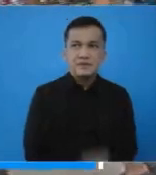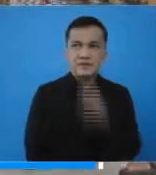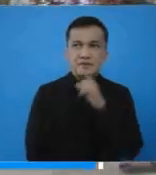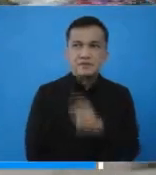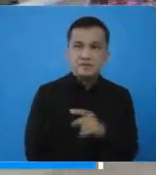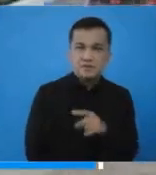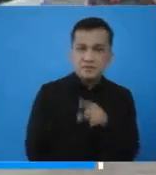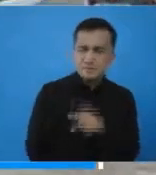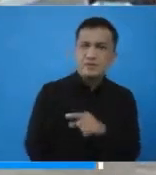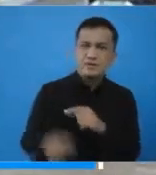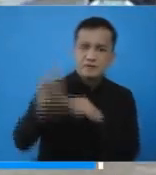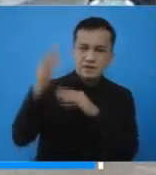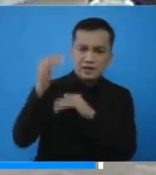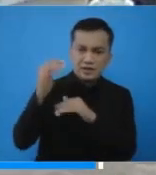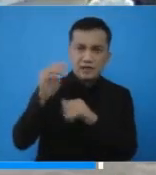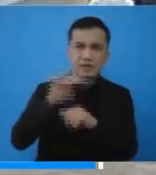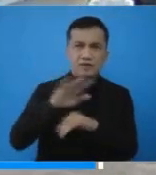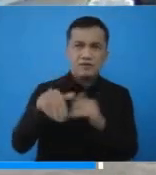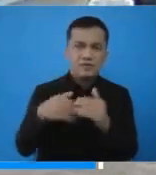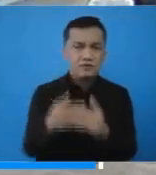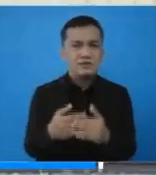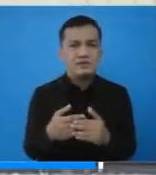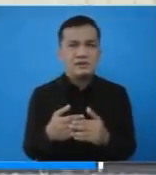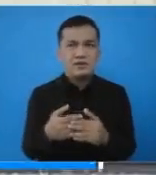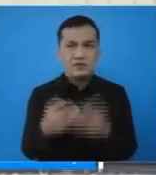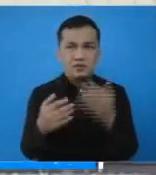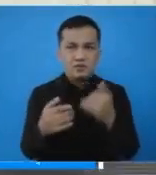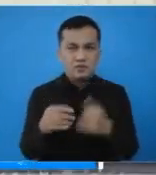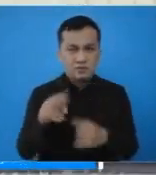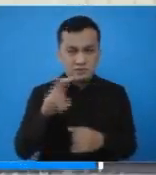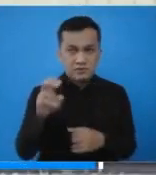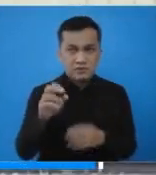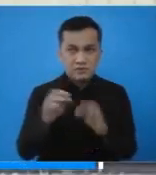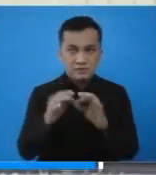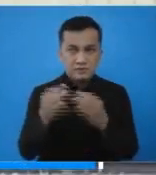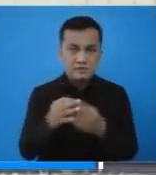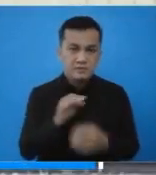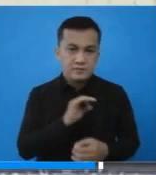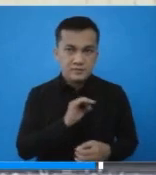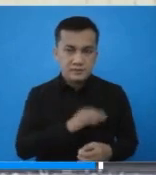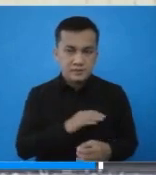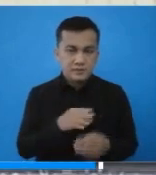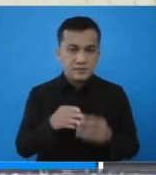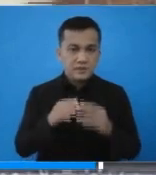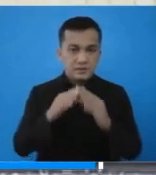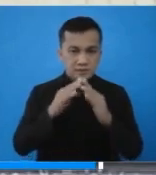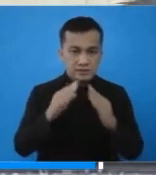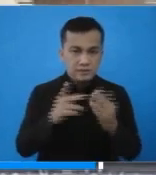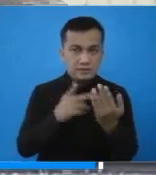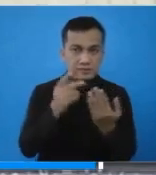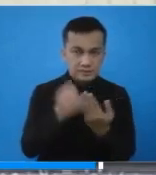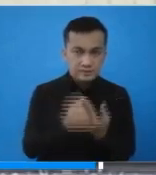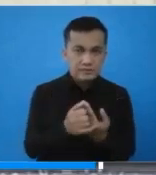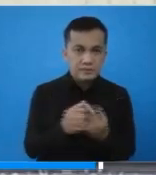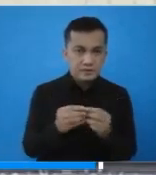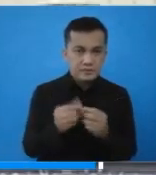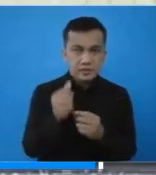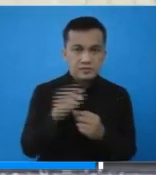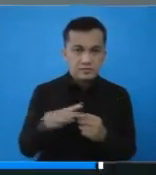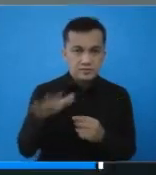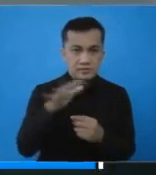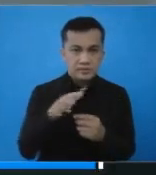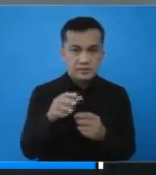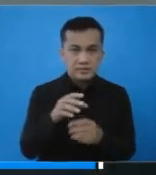mga kasama sa mga nasunugan noong Mayo. Kabilang dito si Aling Zenita, ang kanyang inabong